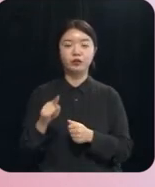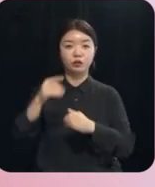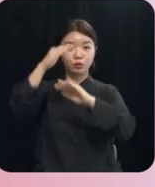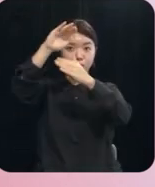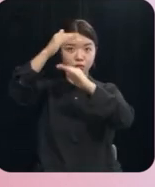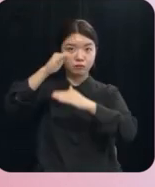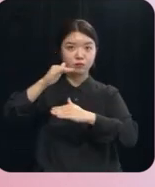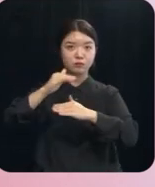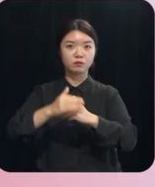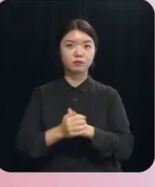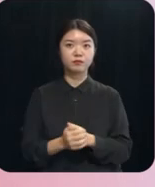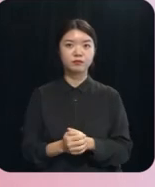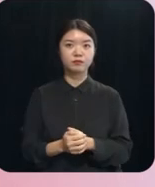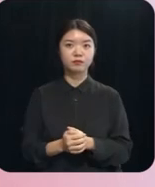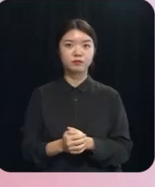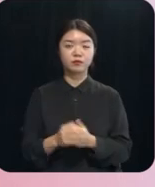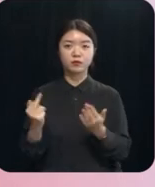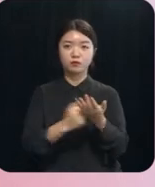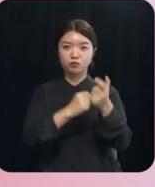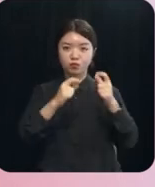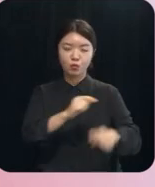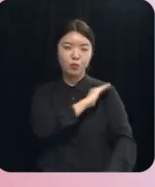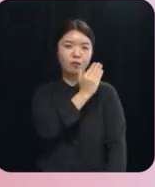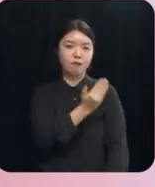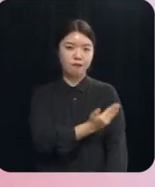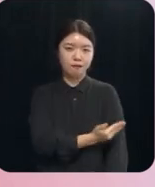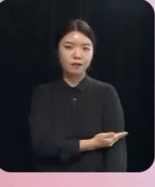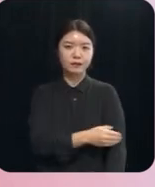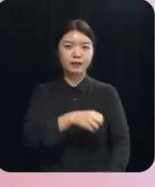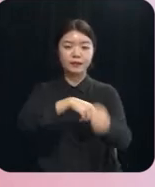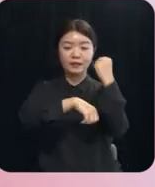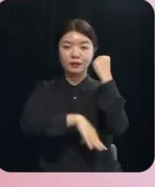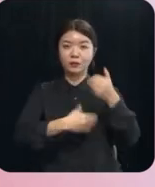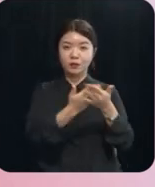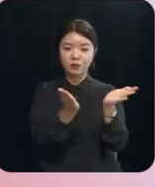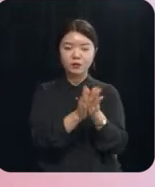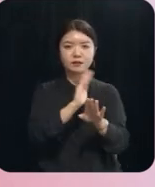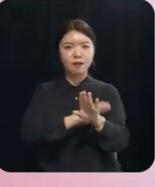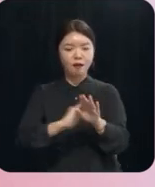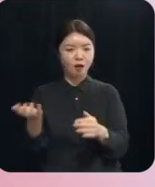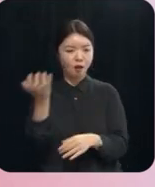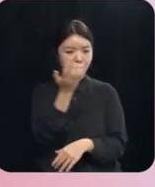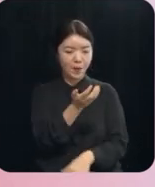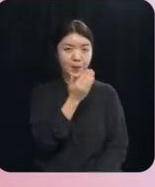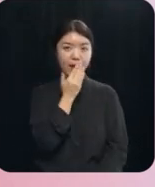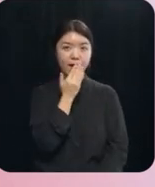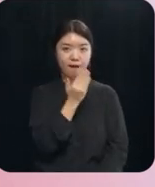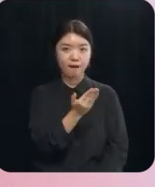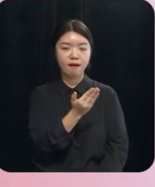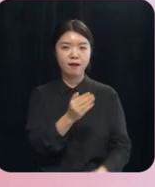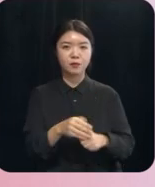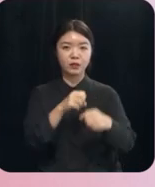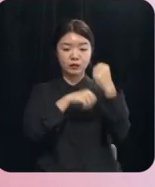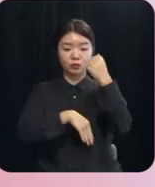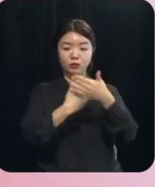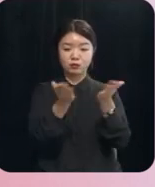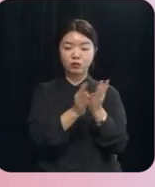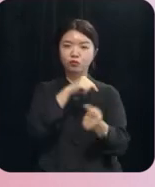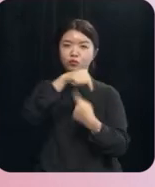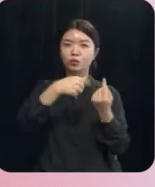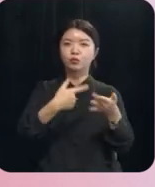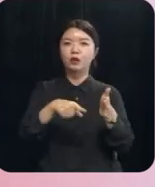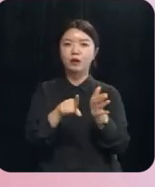과정에서 제주도의 권한이 기초단체로 제대로 이양되는지 기초단체가 운영을 하기